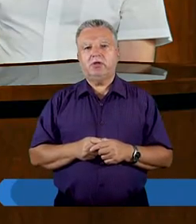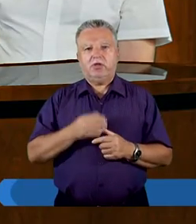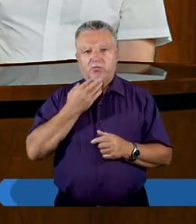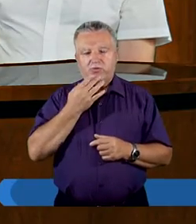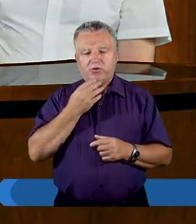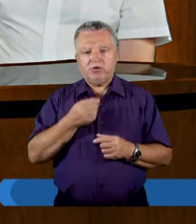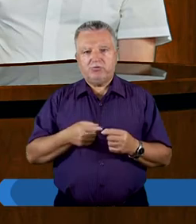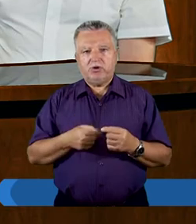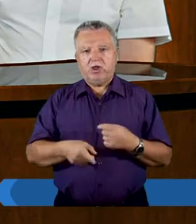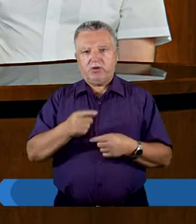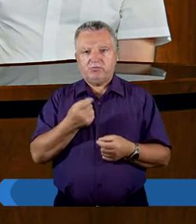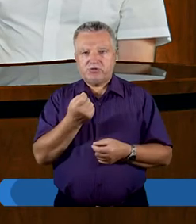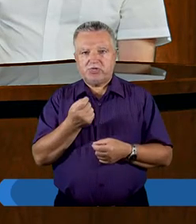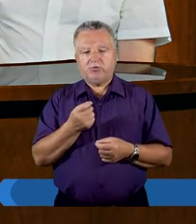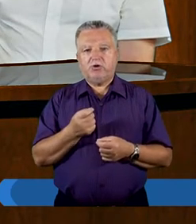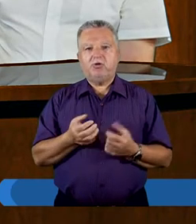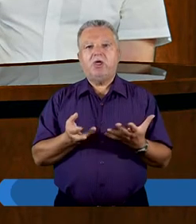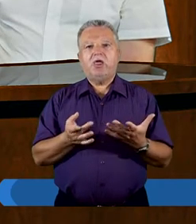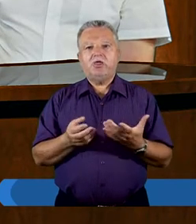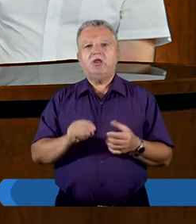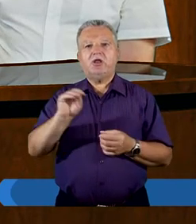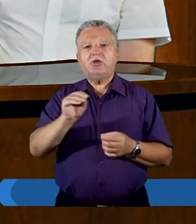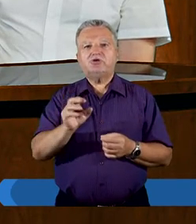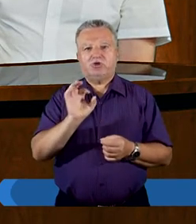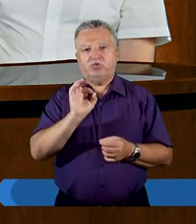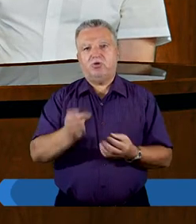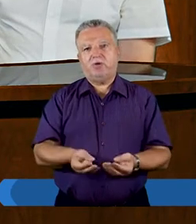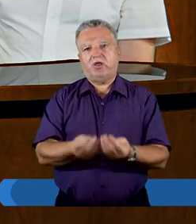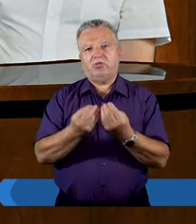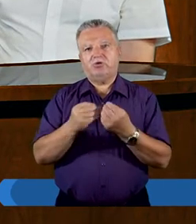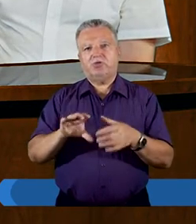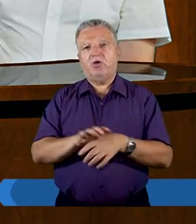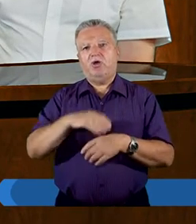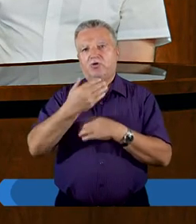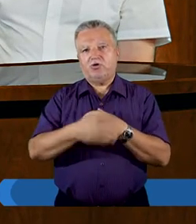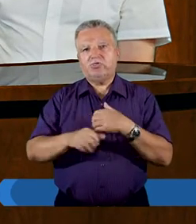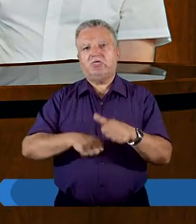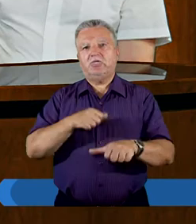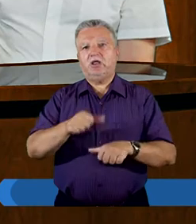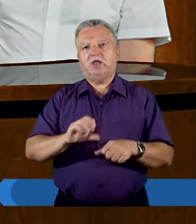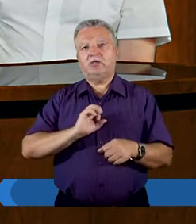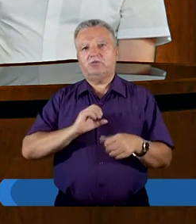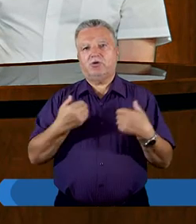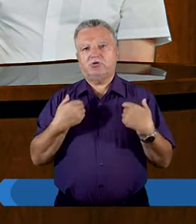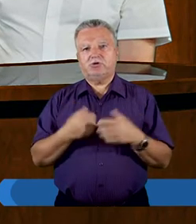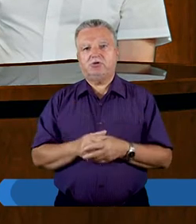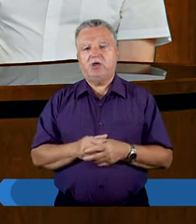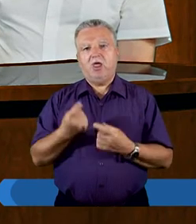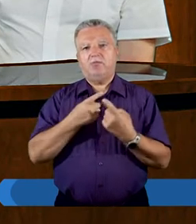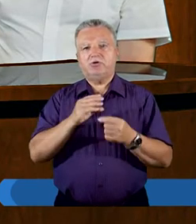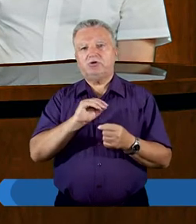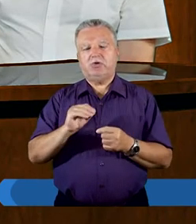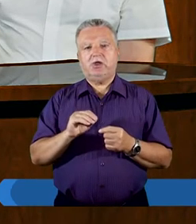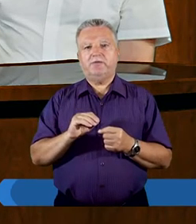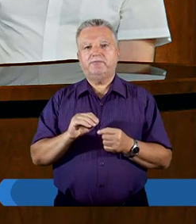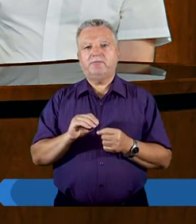Wymienialiśmy przed chwilą, ile to dobra zaznał jeszcze przez te 140 lat, ostatnich lat swojego życia. Myślę, że